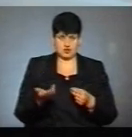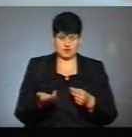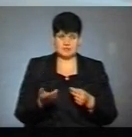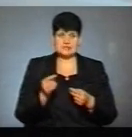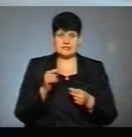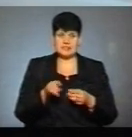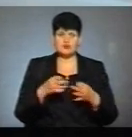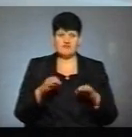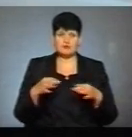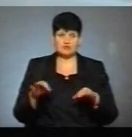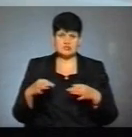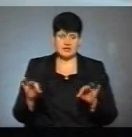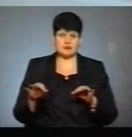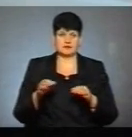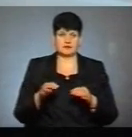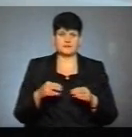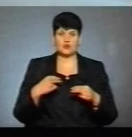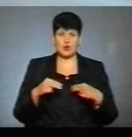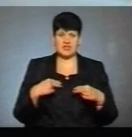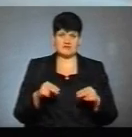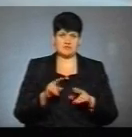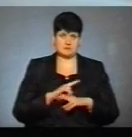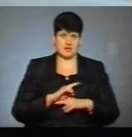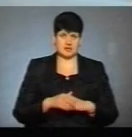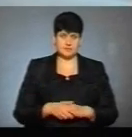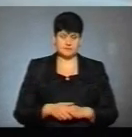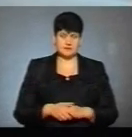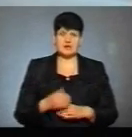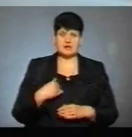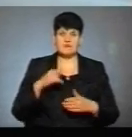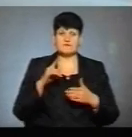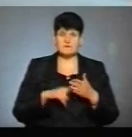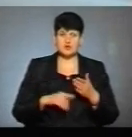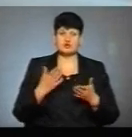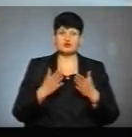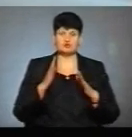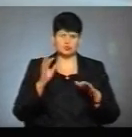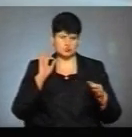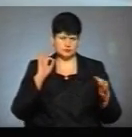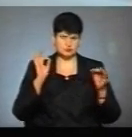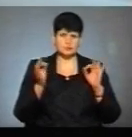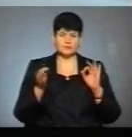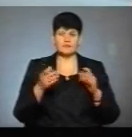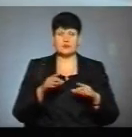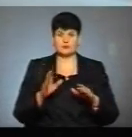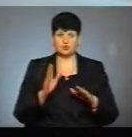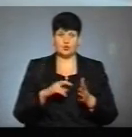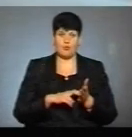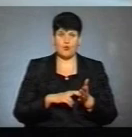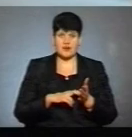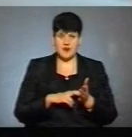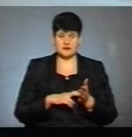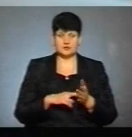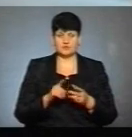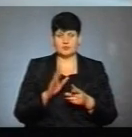щоб повипускати торгівців смертю. І я вірю, що якщо буде розголос, то принаймні вони будуть боятися, навіть якщо такі